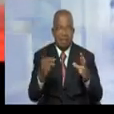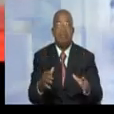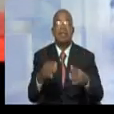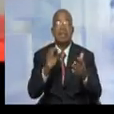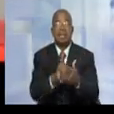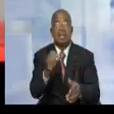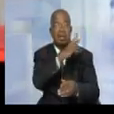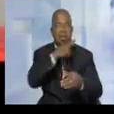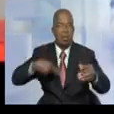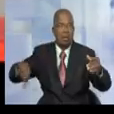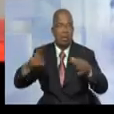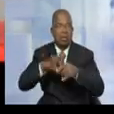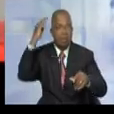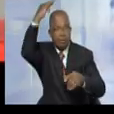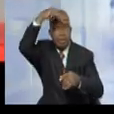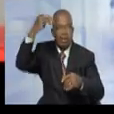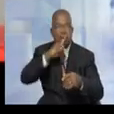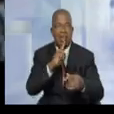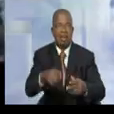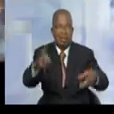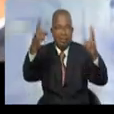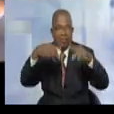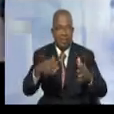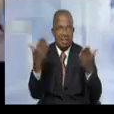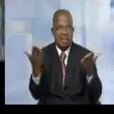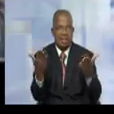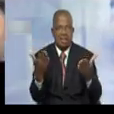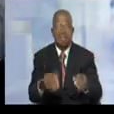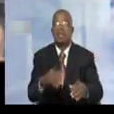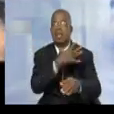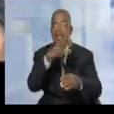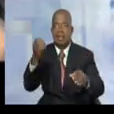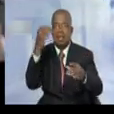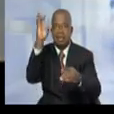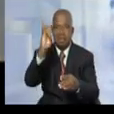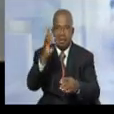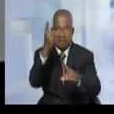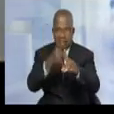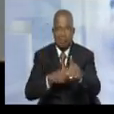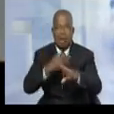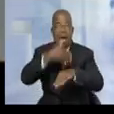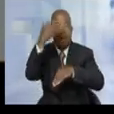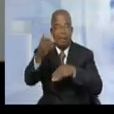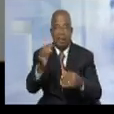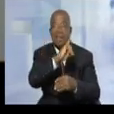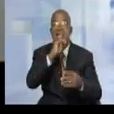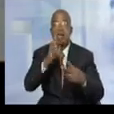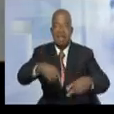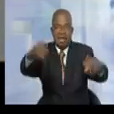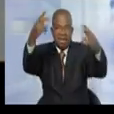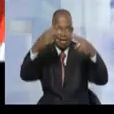Maroc Mohamed VI est arrivé cet après-midi à Abidjan. Dans ses valises, la ferme volonté d'un renforcement de la